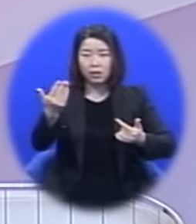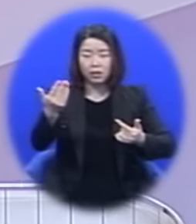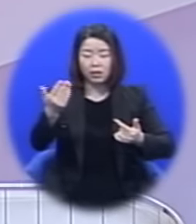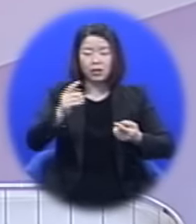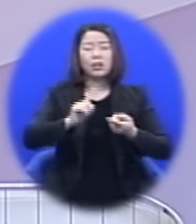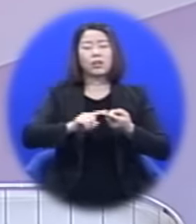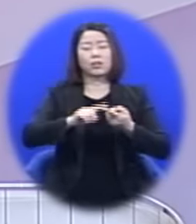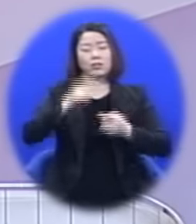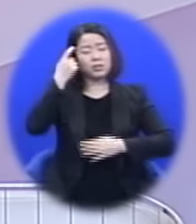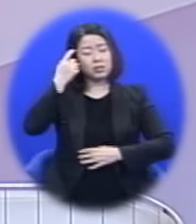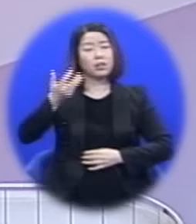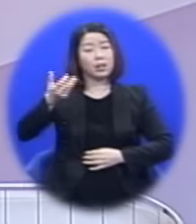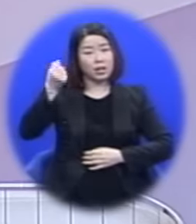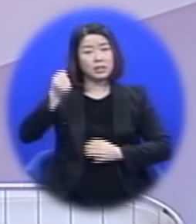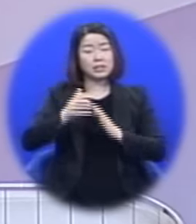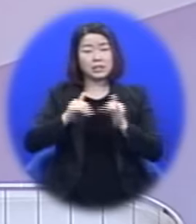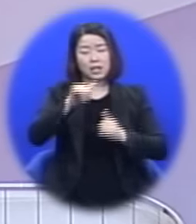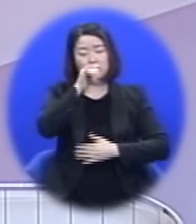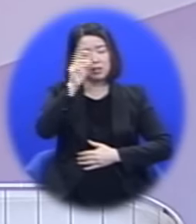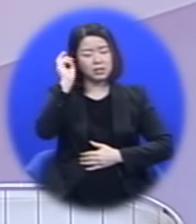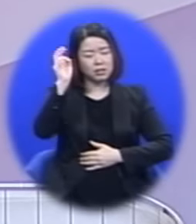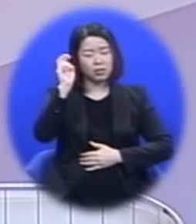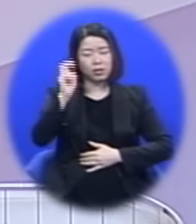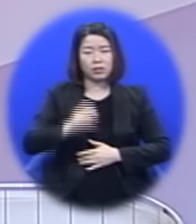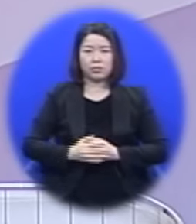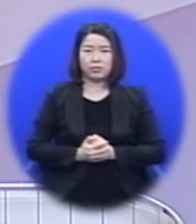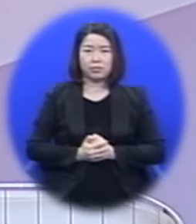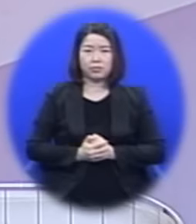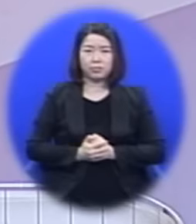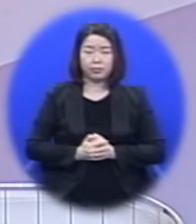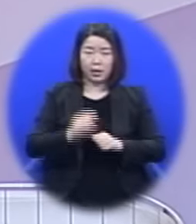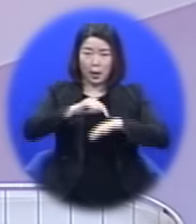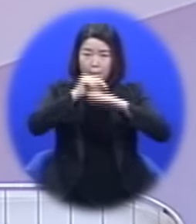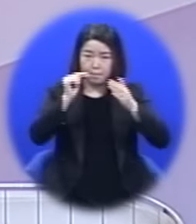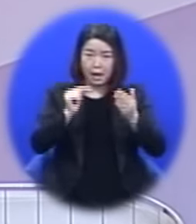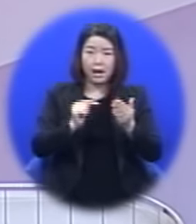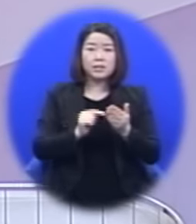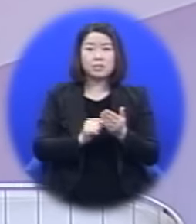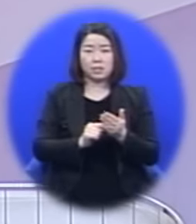분이 저 있으시다고 생각합니다. 마음이